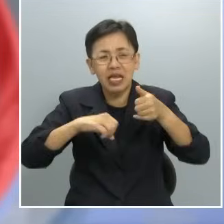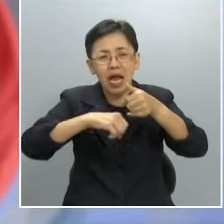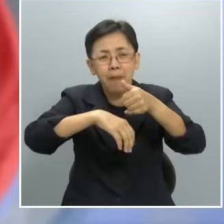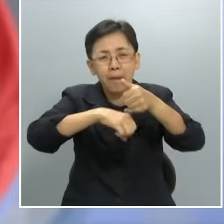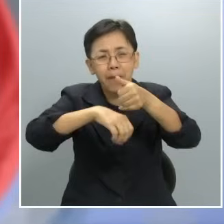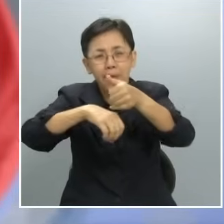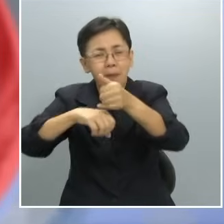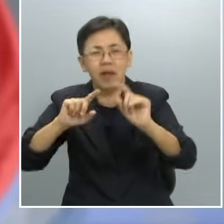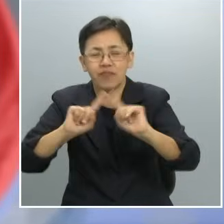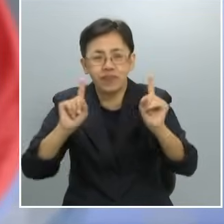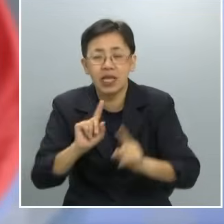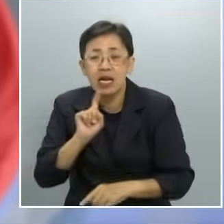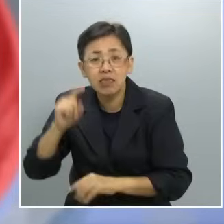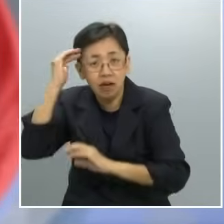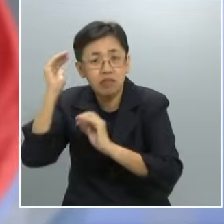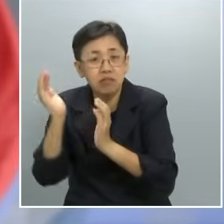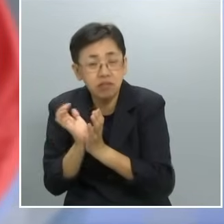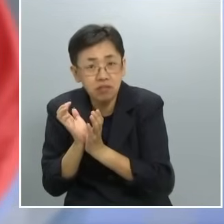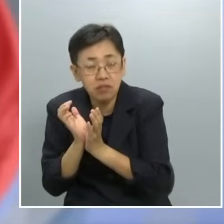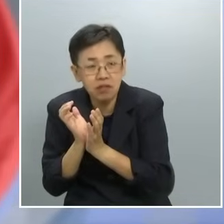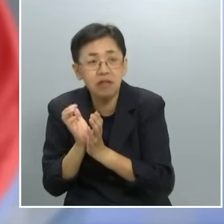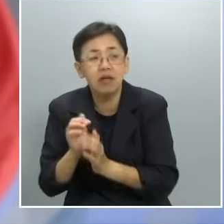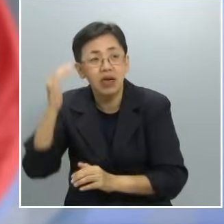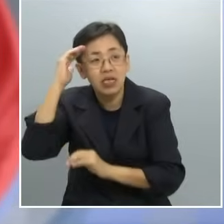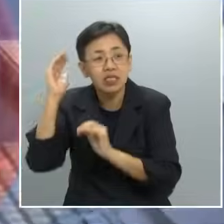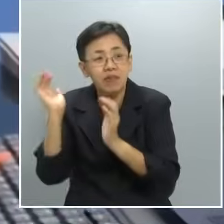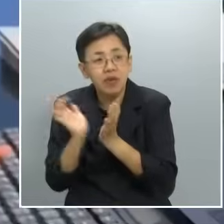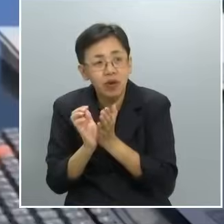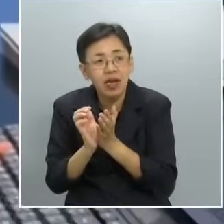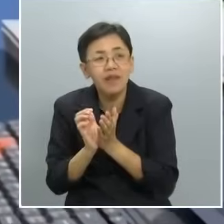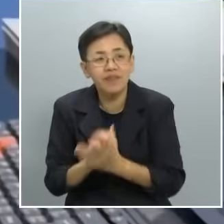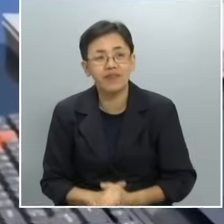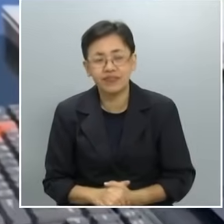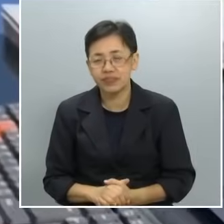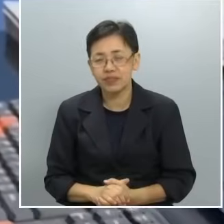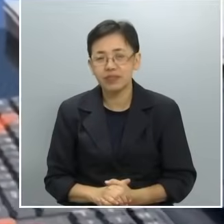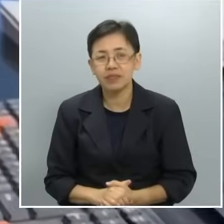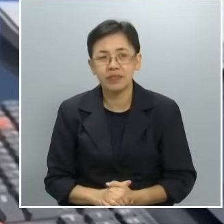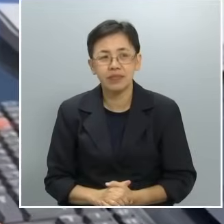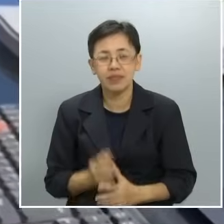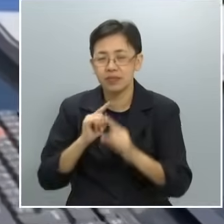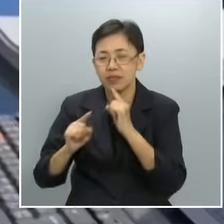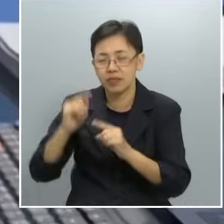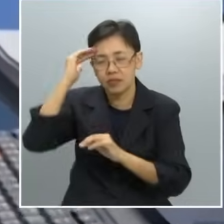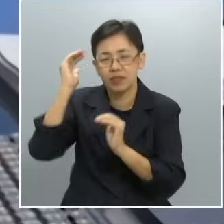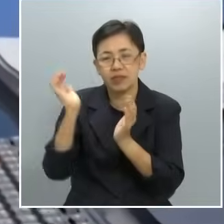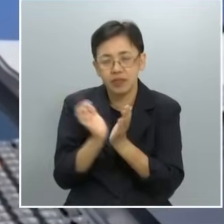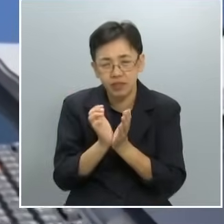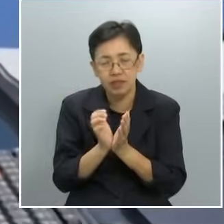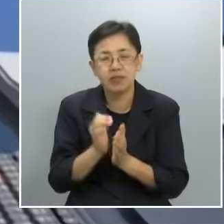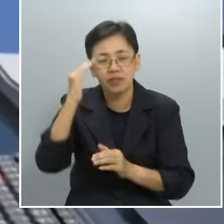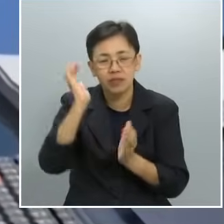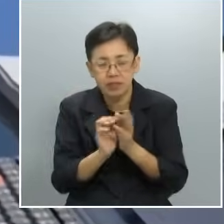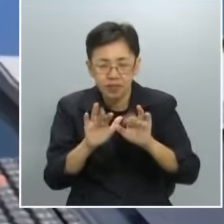ราไปถามตำรวจค่ะที่สภ.บ้านเบิกนะคะคุยกับร้อยตำรวจเอกปริญญาชนแดงพนักงานสอบสวน